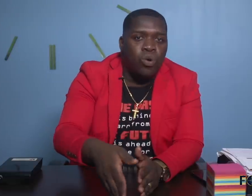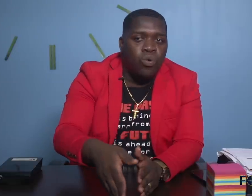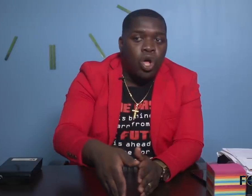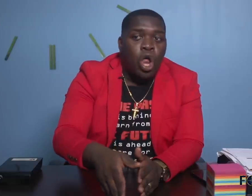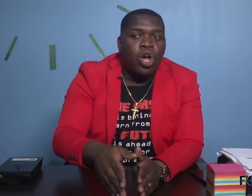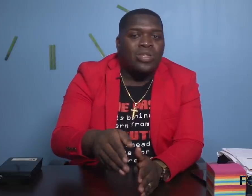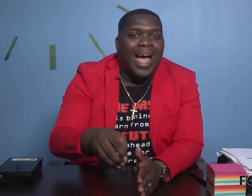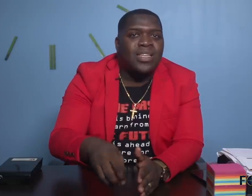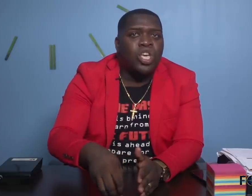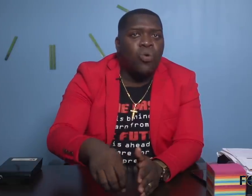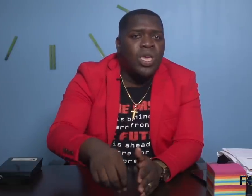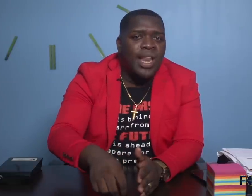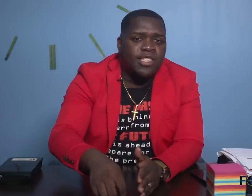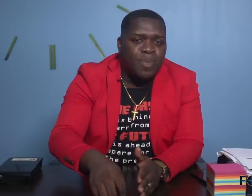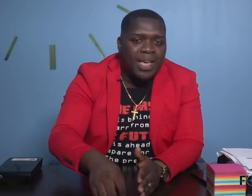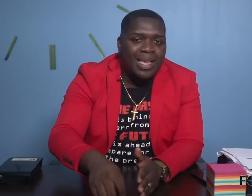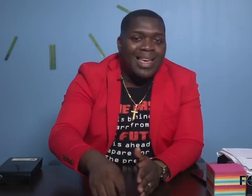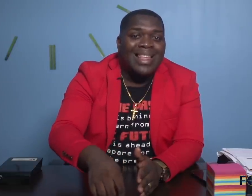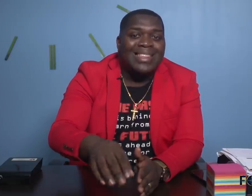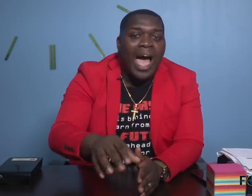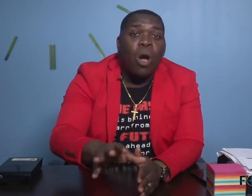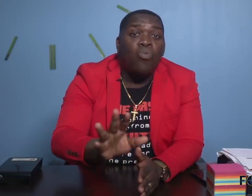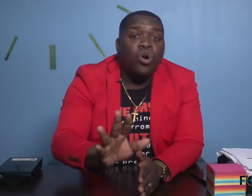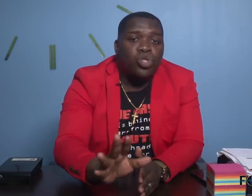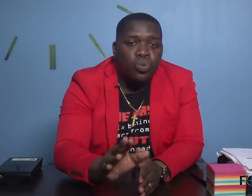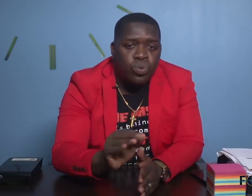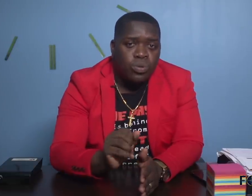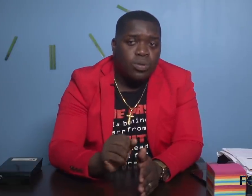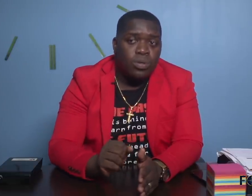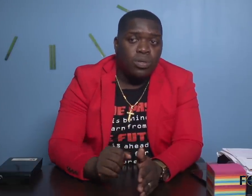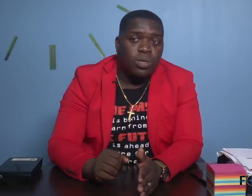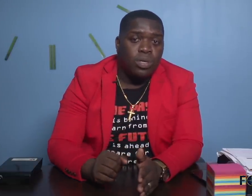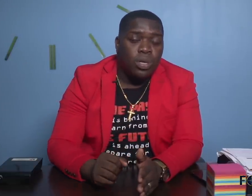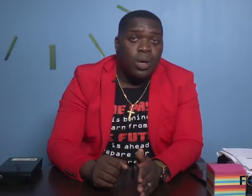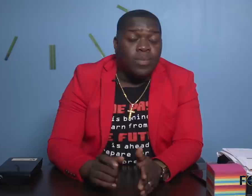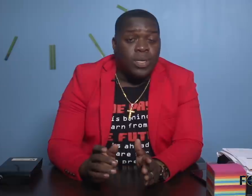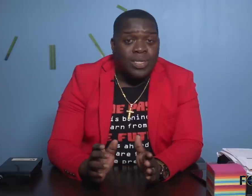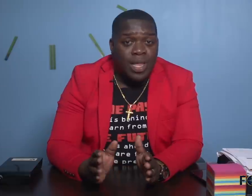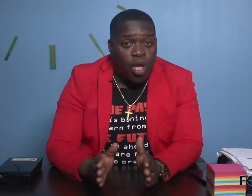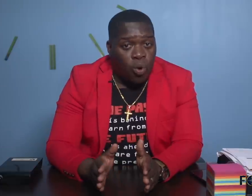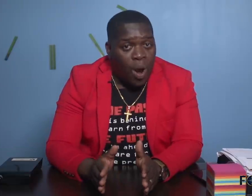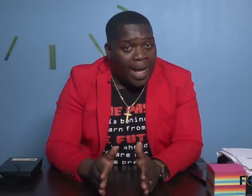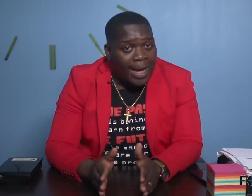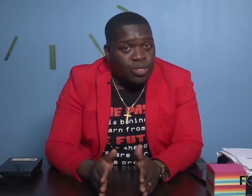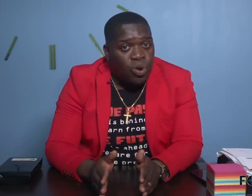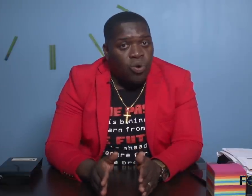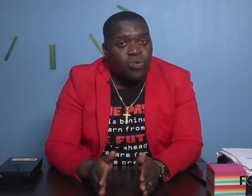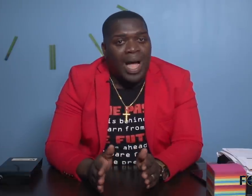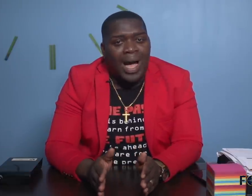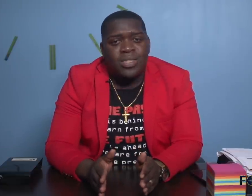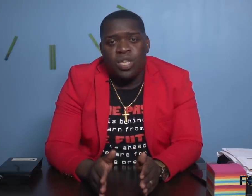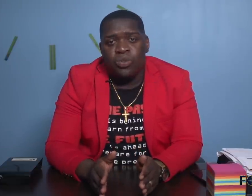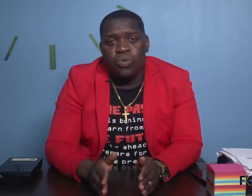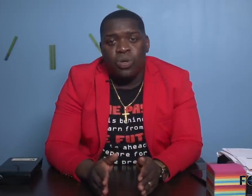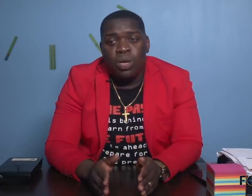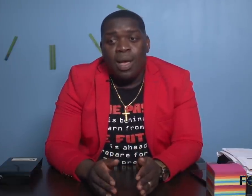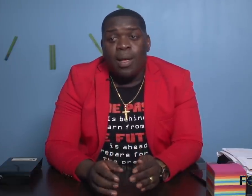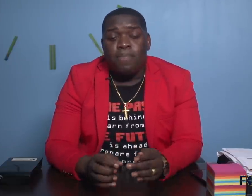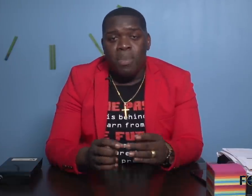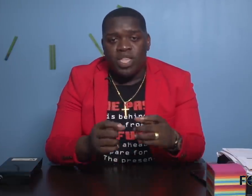ya do. No uta haksi ku hile speki. Ta wosu. Te yo kwa e kanto uta haksi